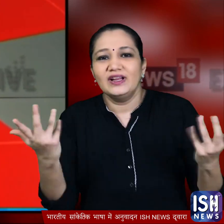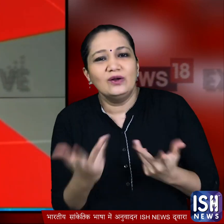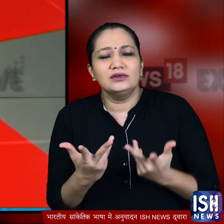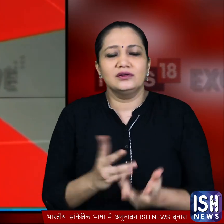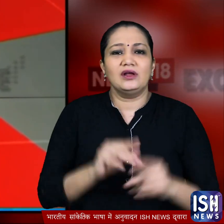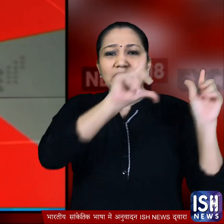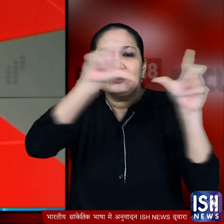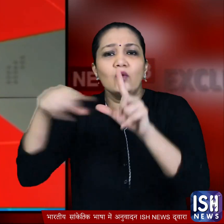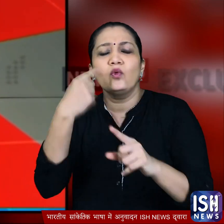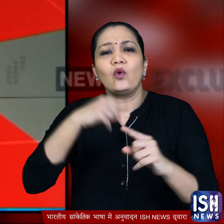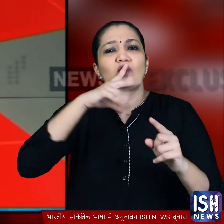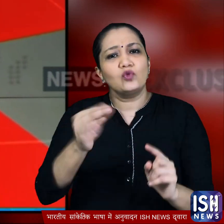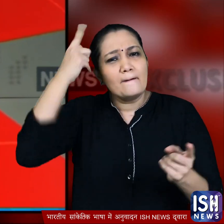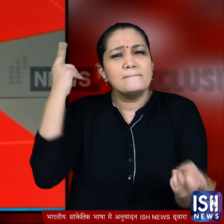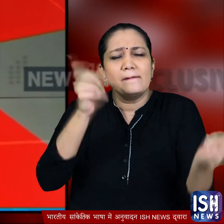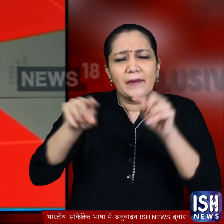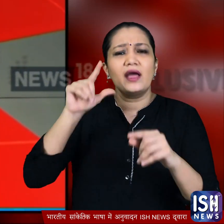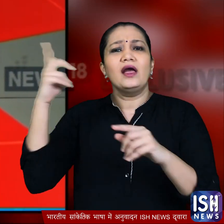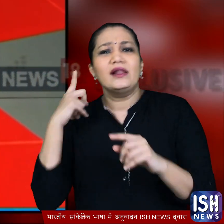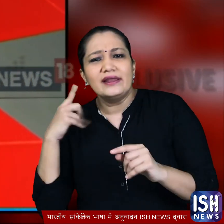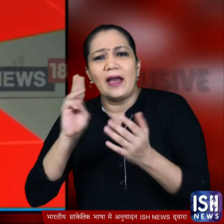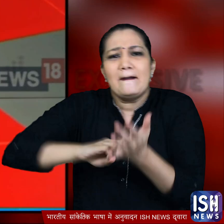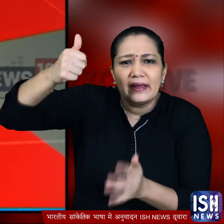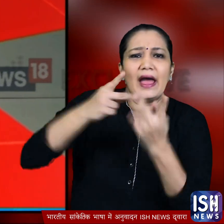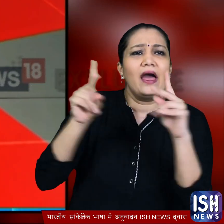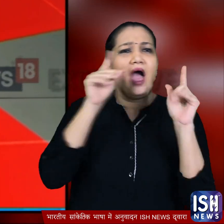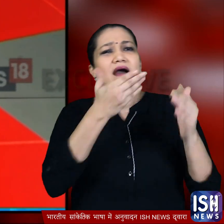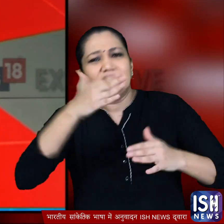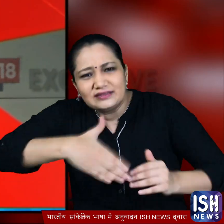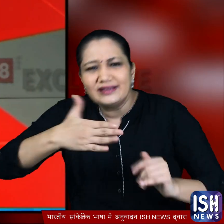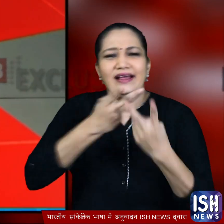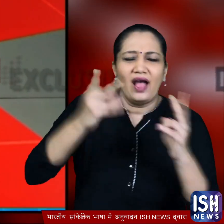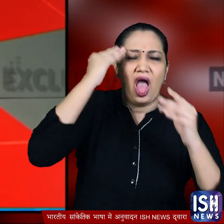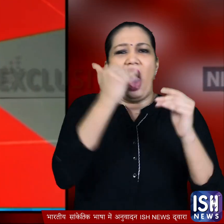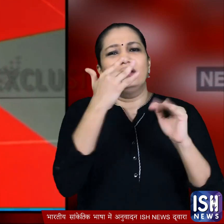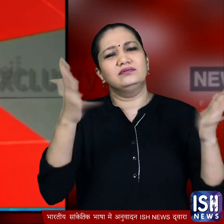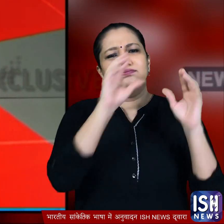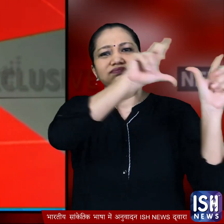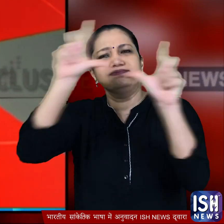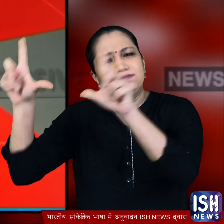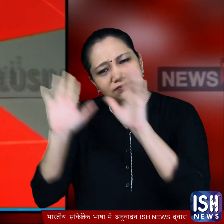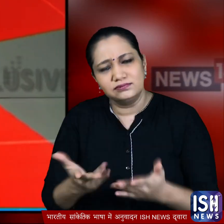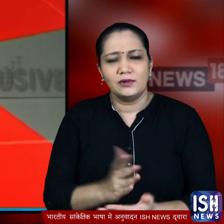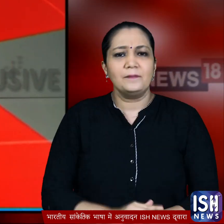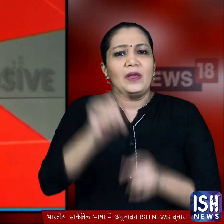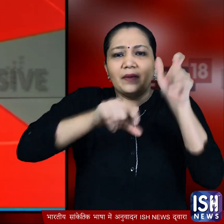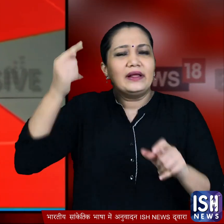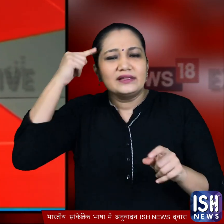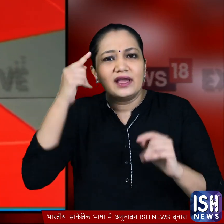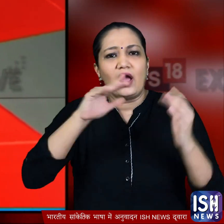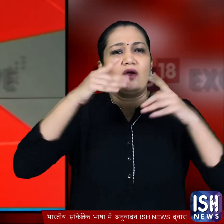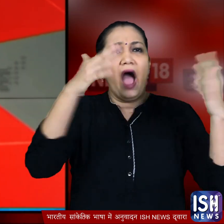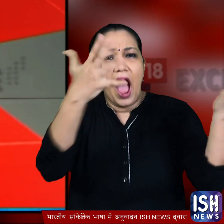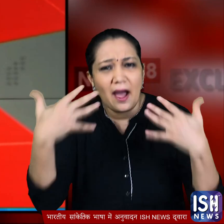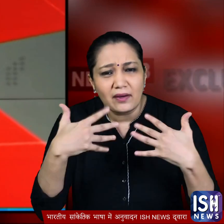ऐसी ज्यादातर होर्डिंग गैर कानूनी रूप से नेताओं की खुशाबंद में लगाई जाती हैं, जिन्हें लगाने वालों को इस बात की बिल्कुल परवाह नहीं होती कि